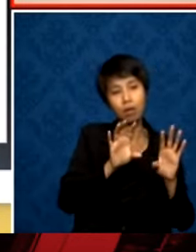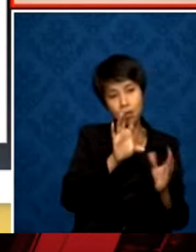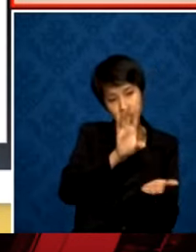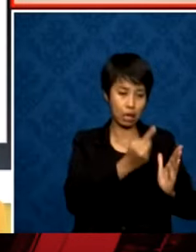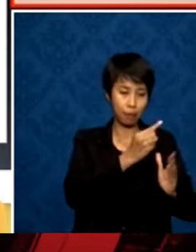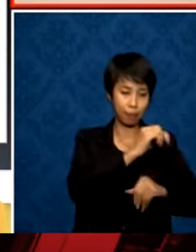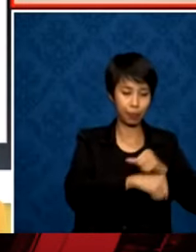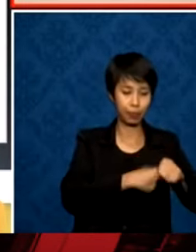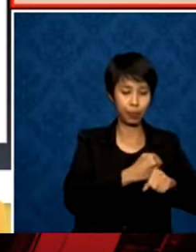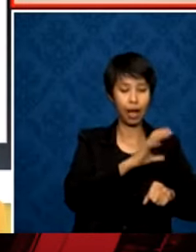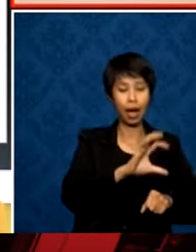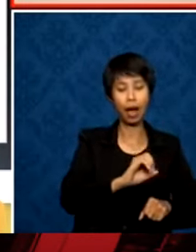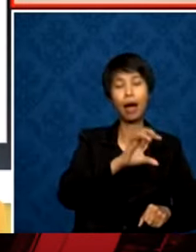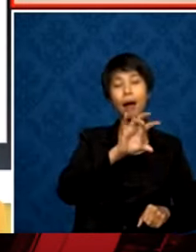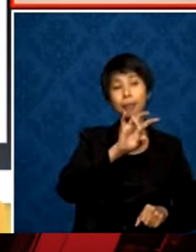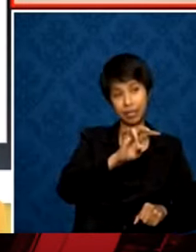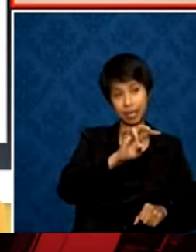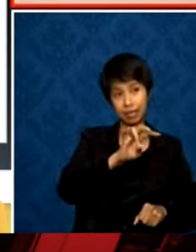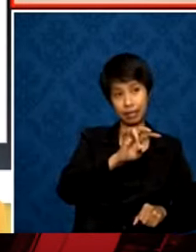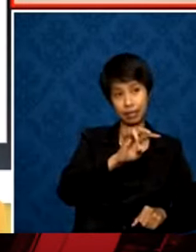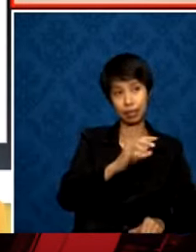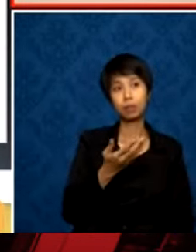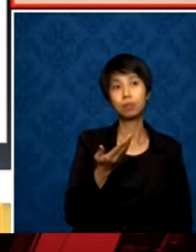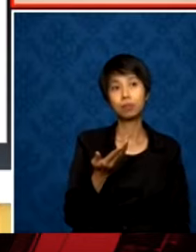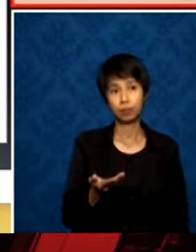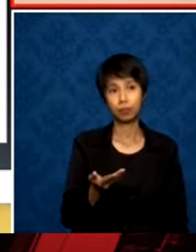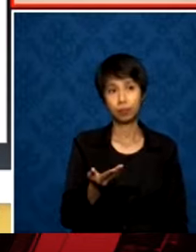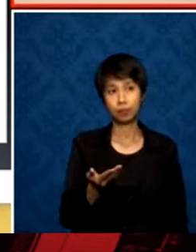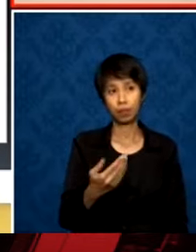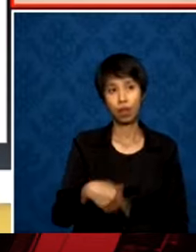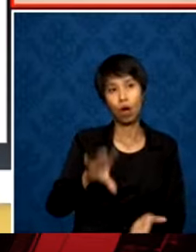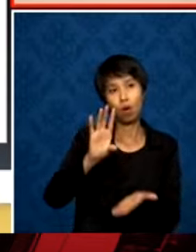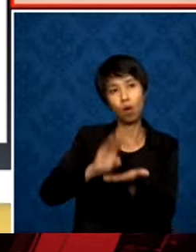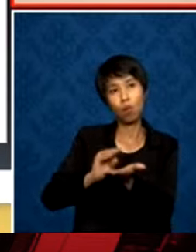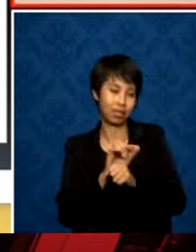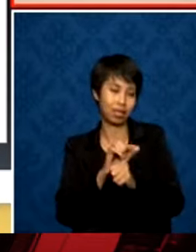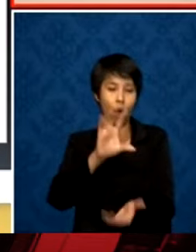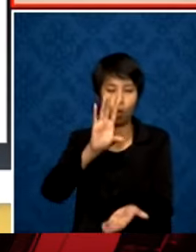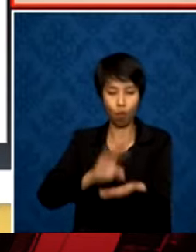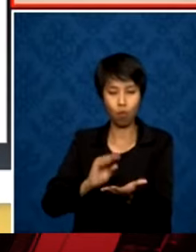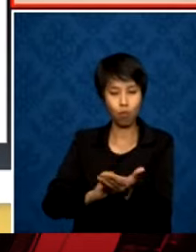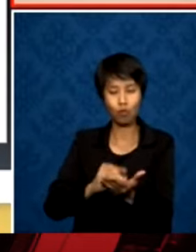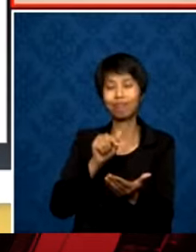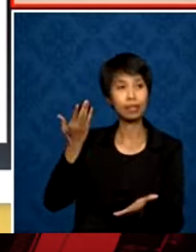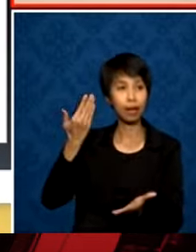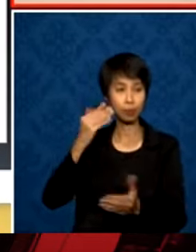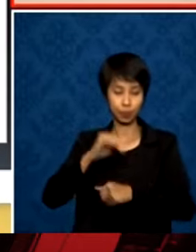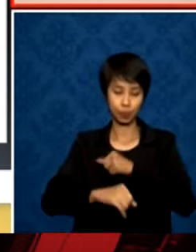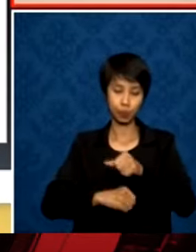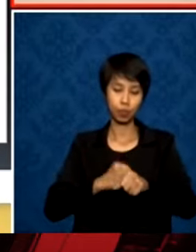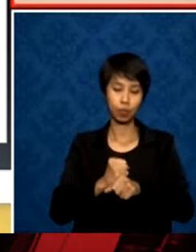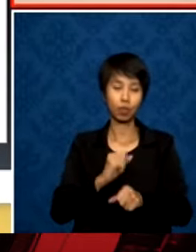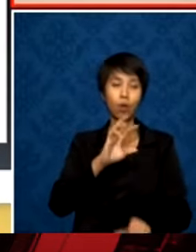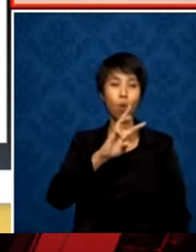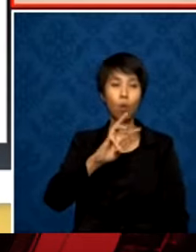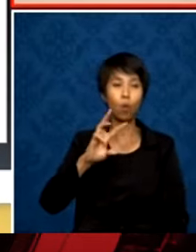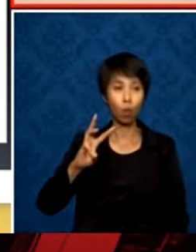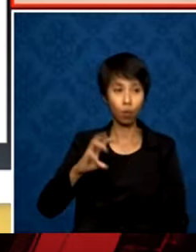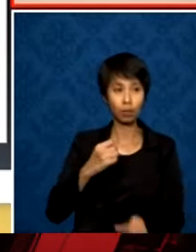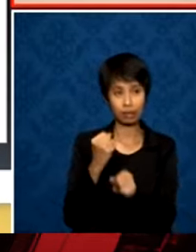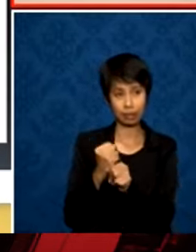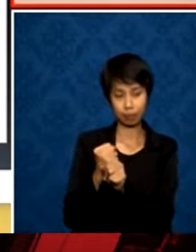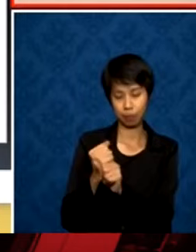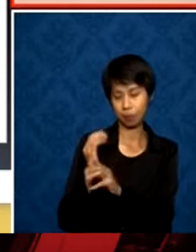เทคโนโลยีเราเรียกว่า Health Data Center นะครับเป็นคลังข้อมูลบริการสุขภาพแล้วปี66นะครับเราเริ่มพัฒนาเ